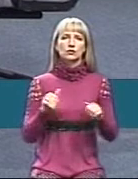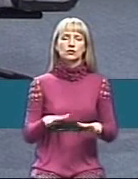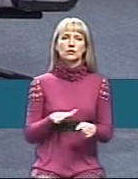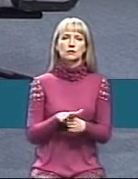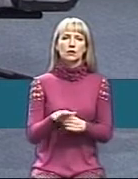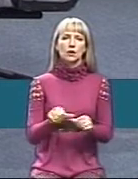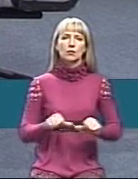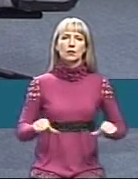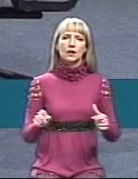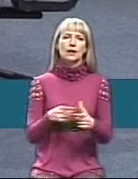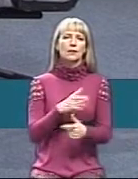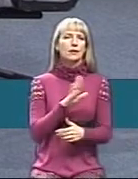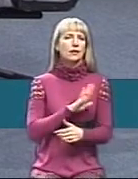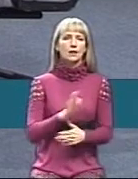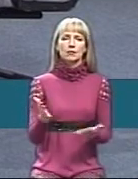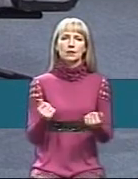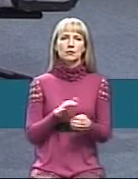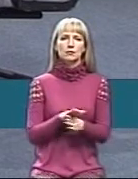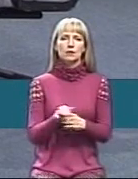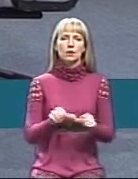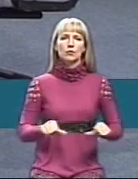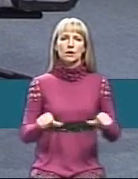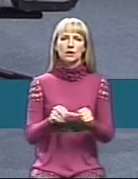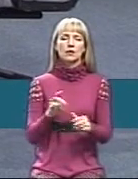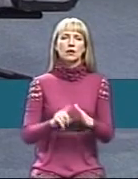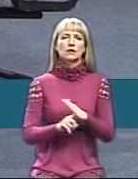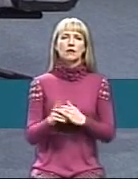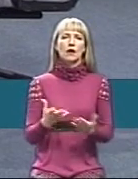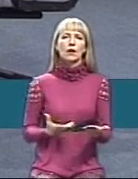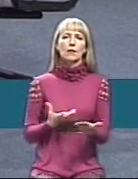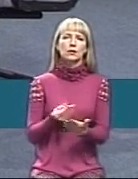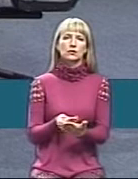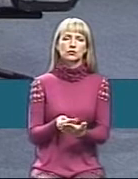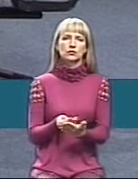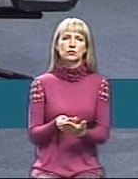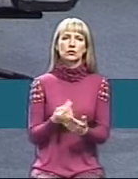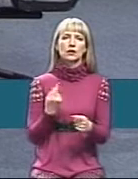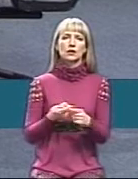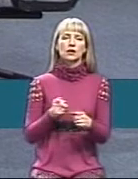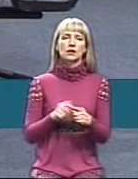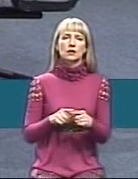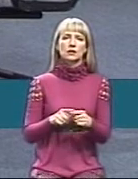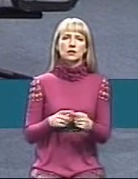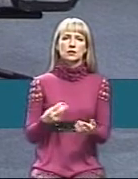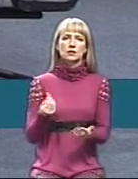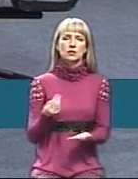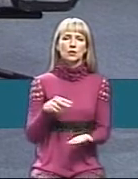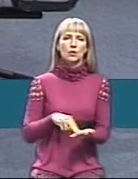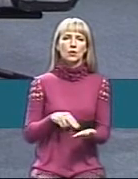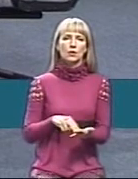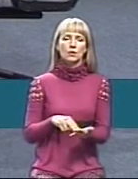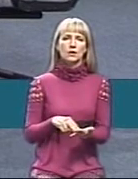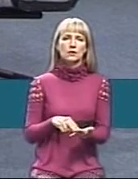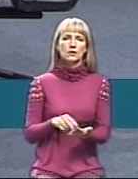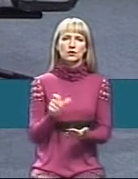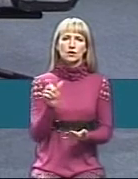либо не принимается решение исполнительного комитета, и на основании оплачивается эта восстановительная стоимость субъектом